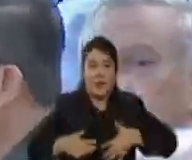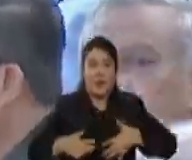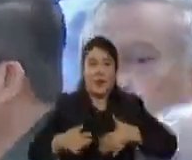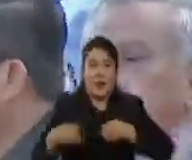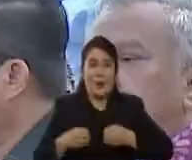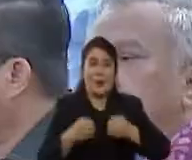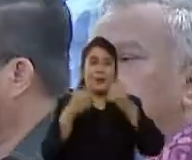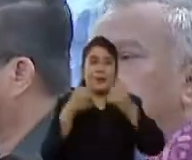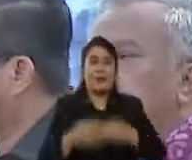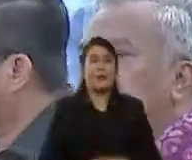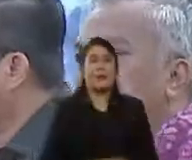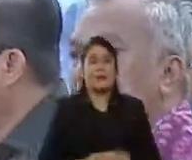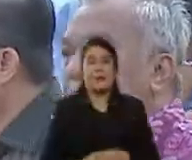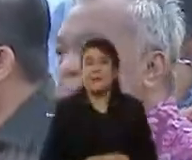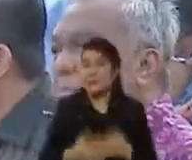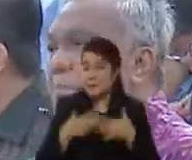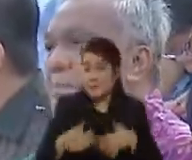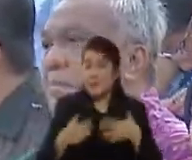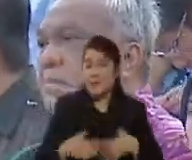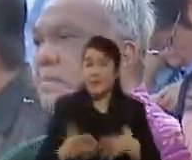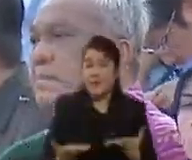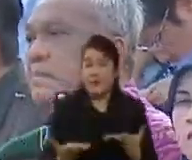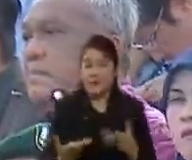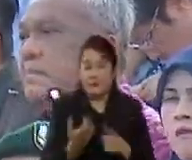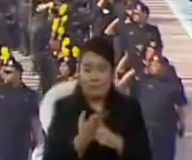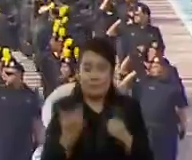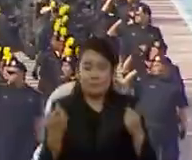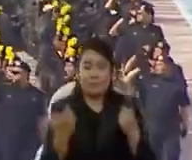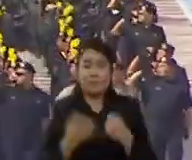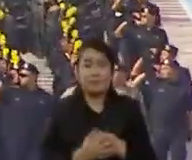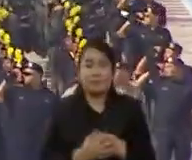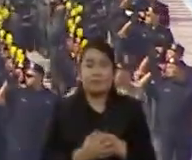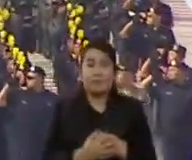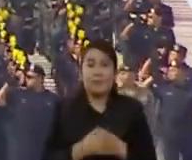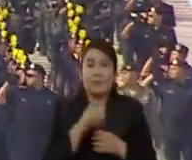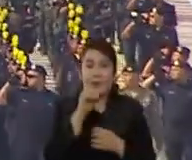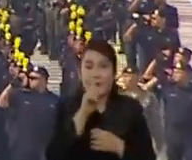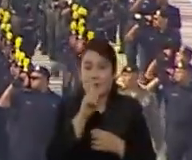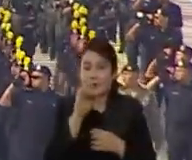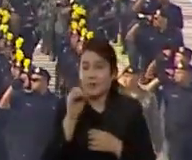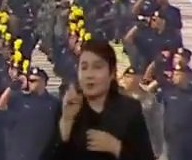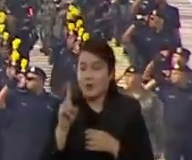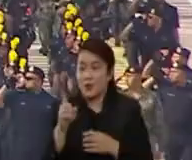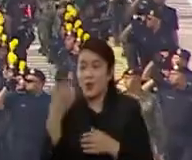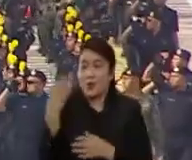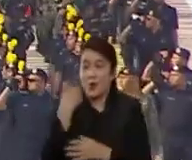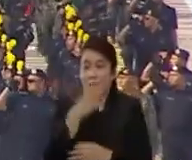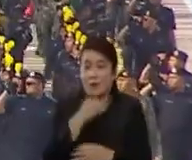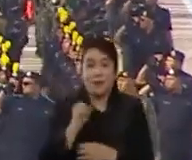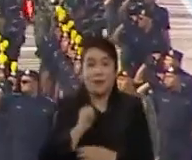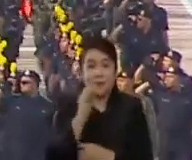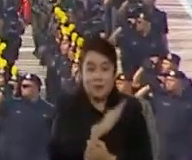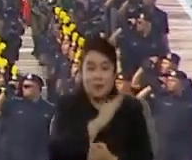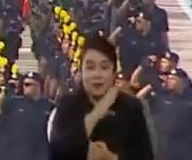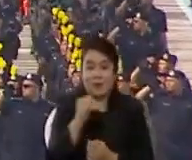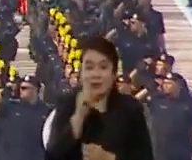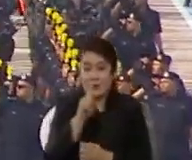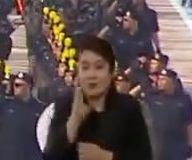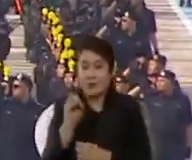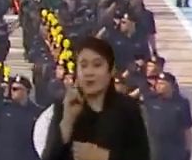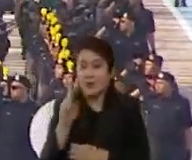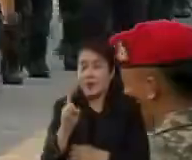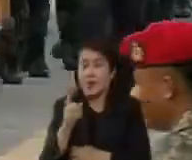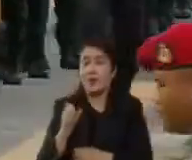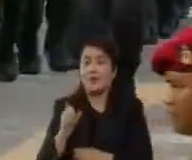operasi. Detachment pakaian operasi terdiri daripada 101 pegawai dan anggota diikuti 101 pegawai